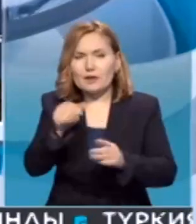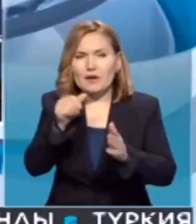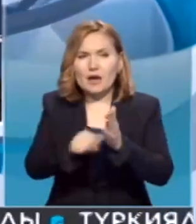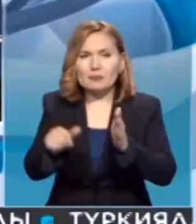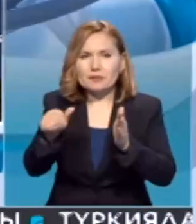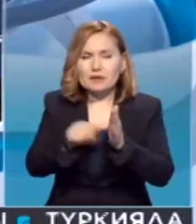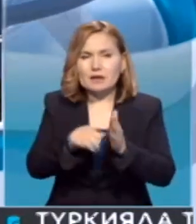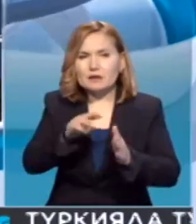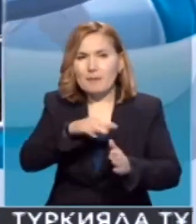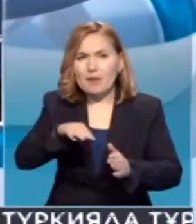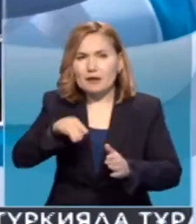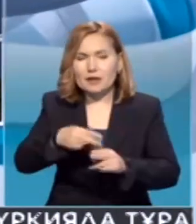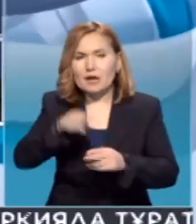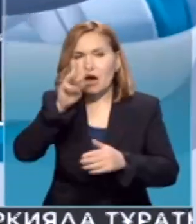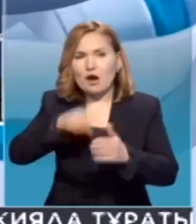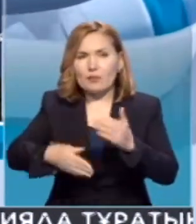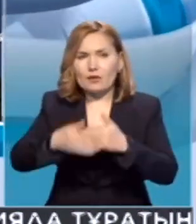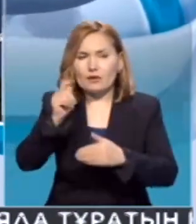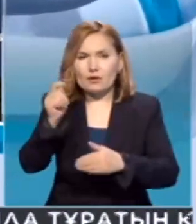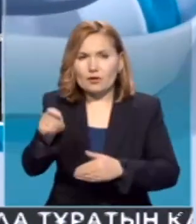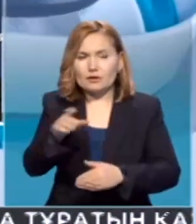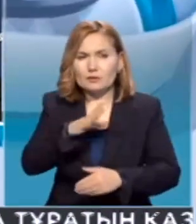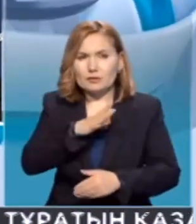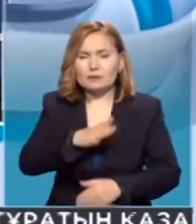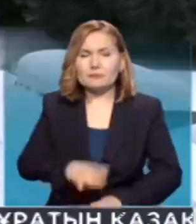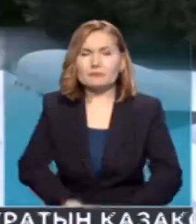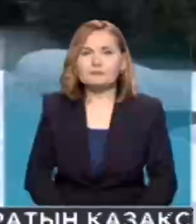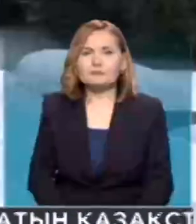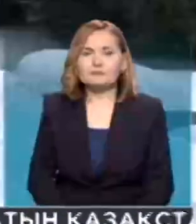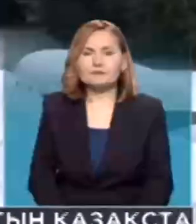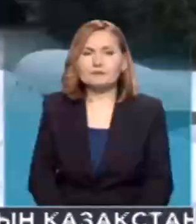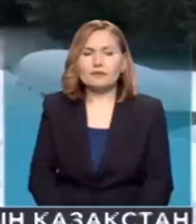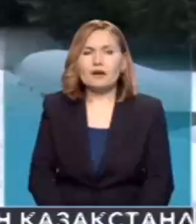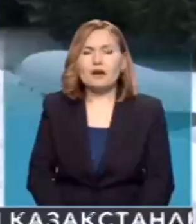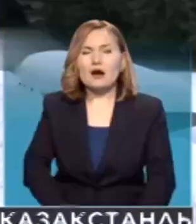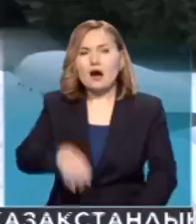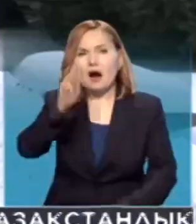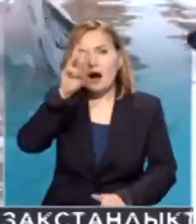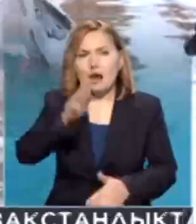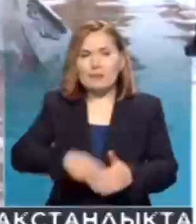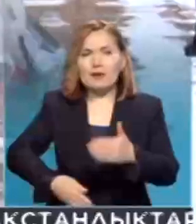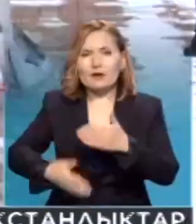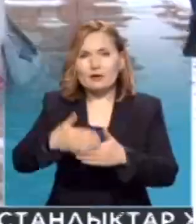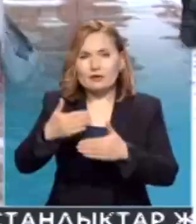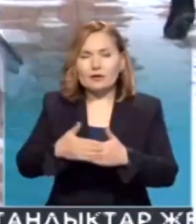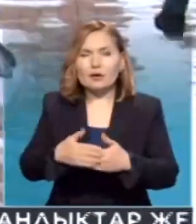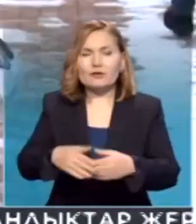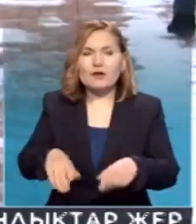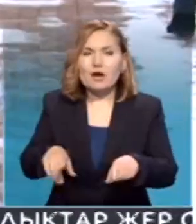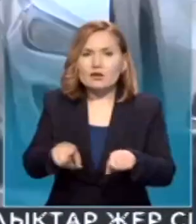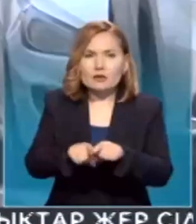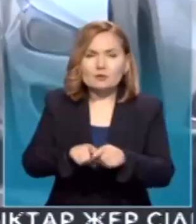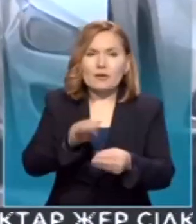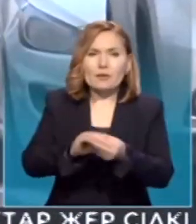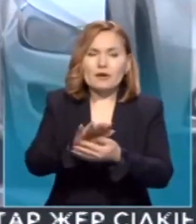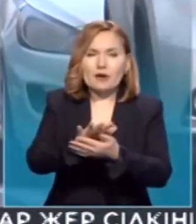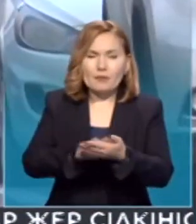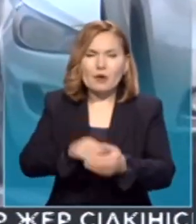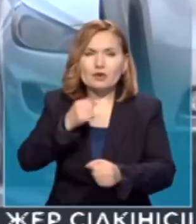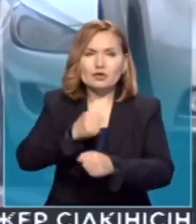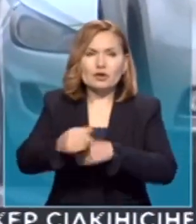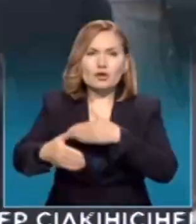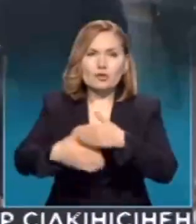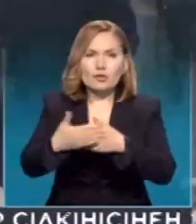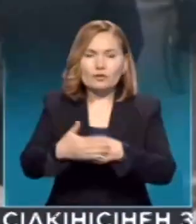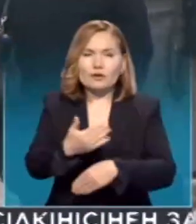миллиард теңге сомаға айыппұл түрінде әкімшілік жазалар қолданылды. Айыппұл салынғанмен айылын жимай тұр. Енді агенттік жазаны тағы күшейтуді